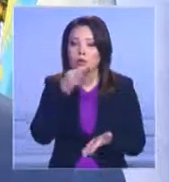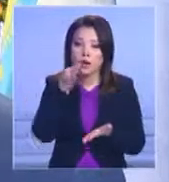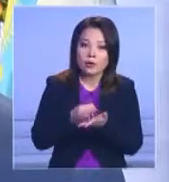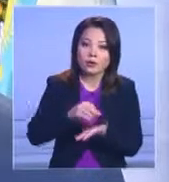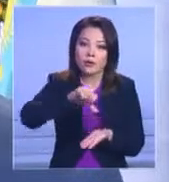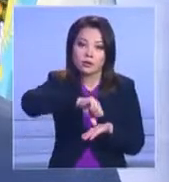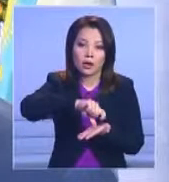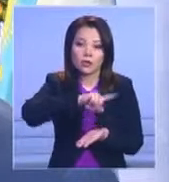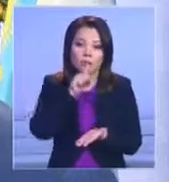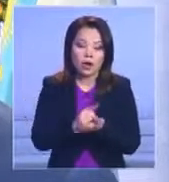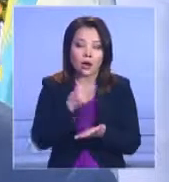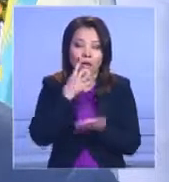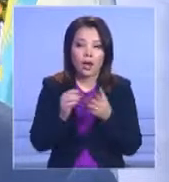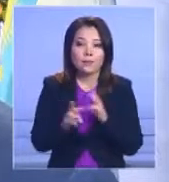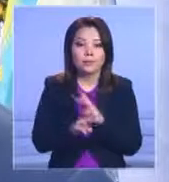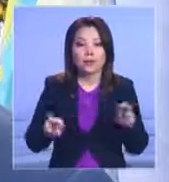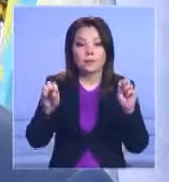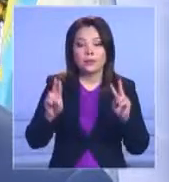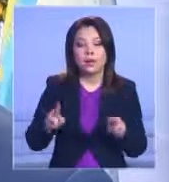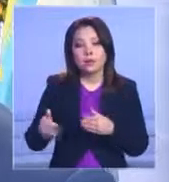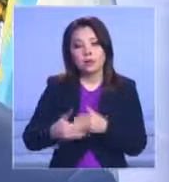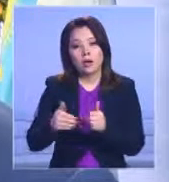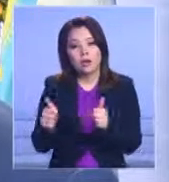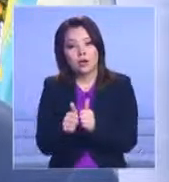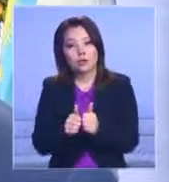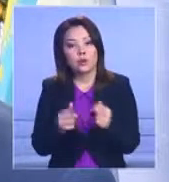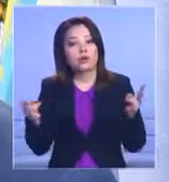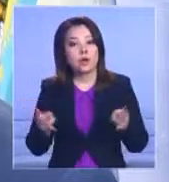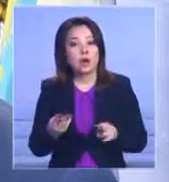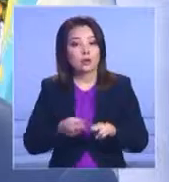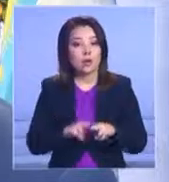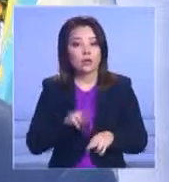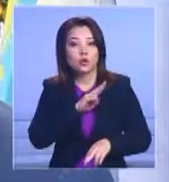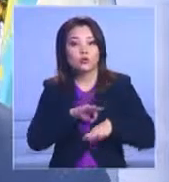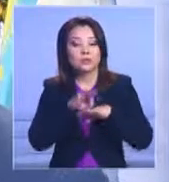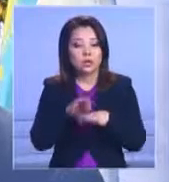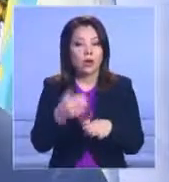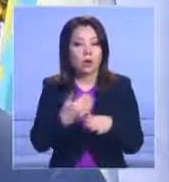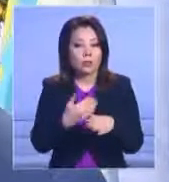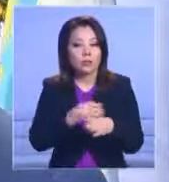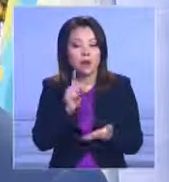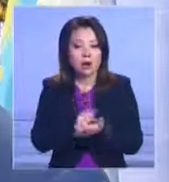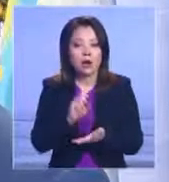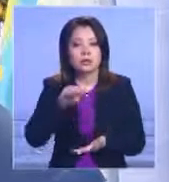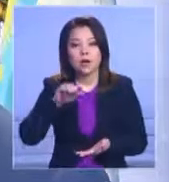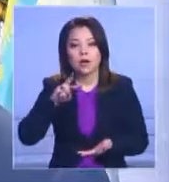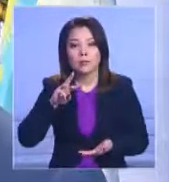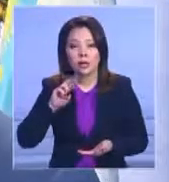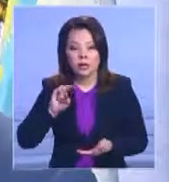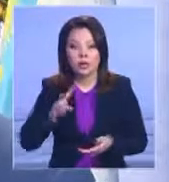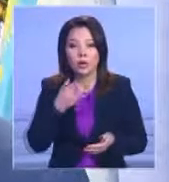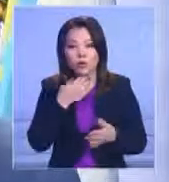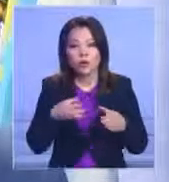Ол сол Сыртқы істер министрлігінің қарамағында болу керек. Біз ол жұмысқа көмектесуге Атамекен ұлттық кәсіпкерлер палатасы дайын.